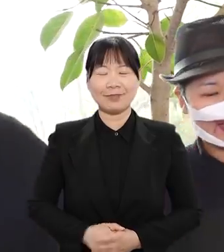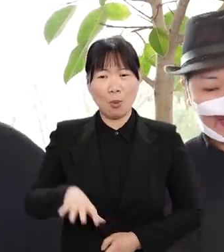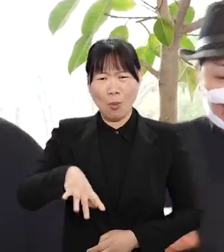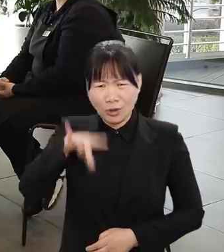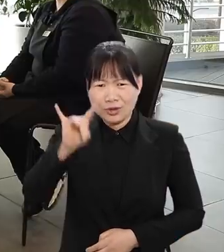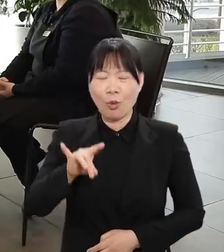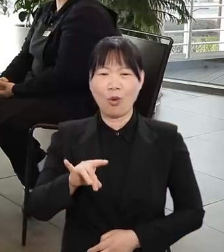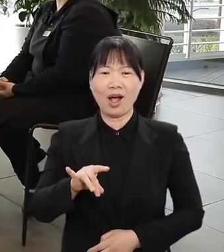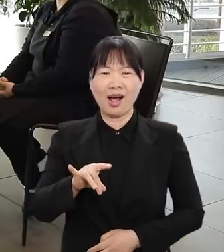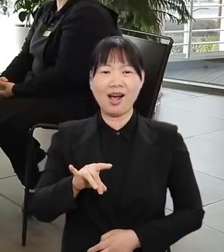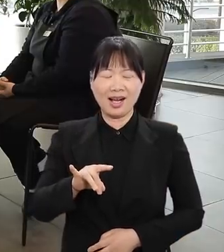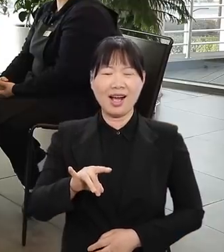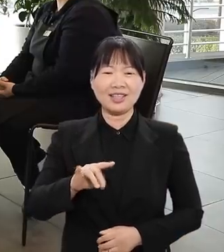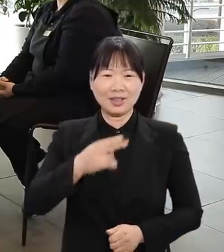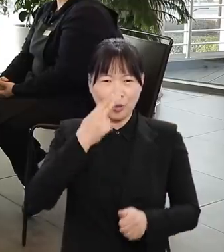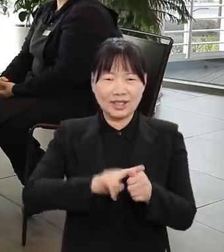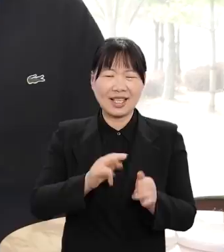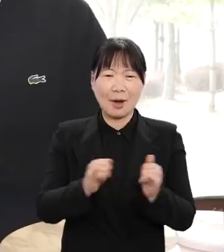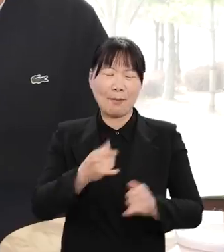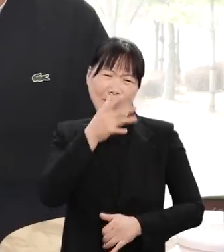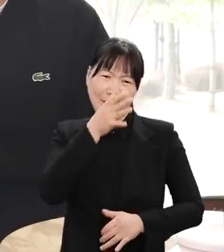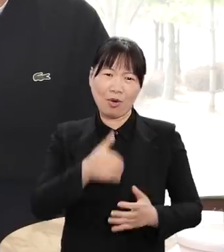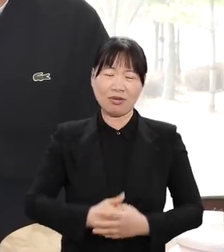내가 생각해보니까 먼저 하는 게 바보였구나. 당연하지.